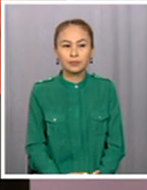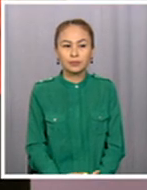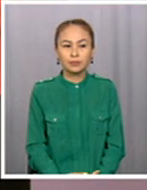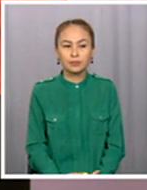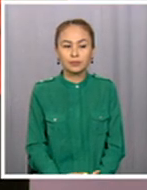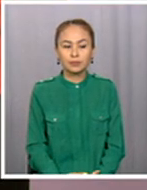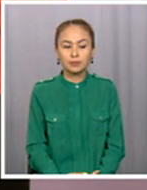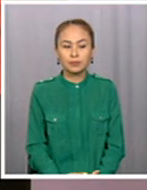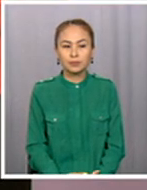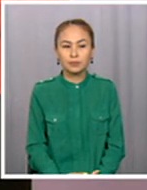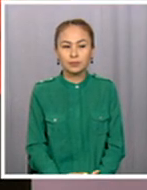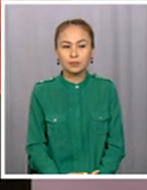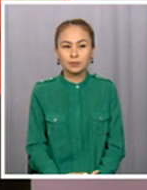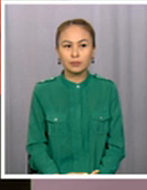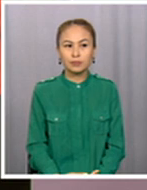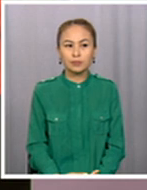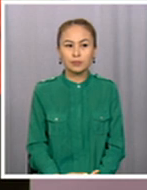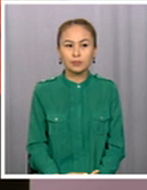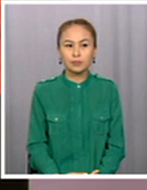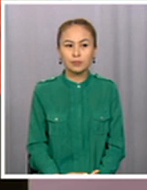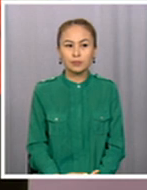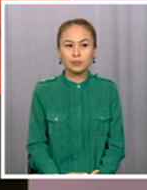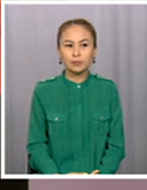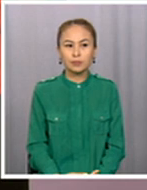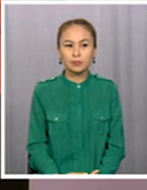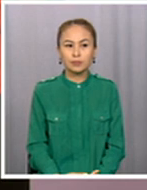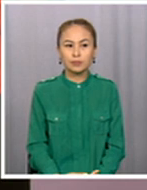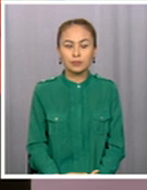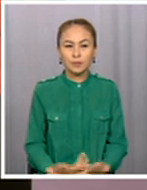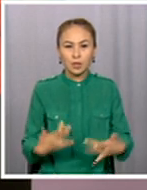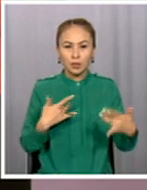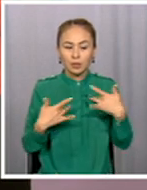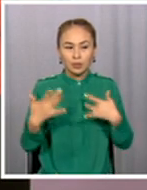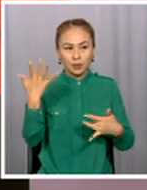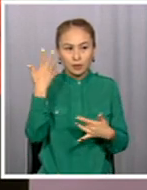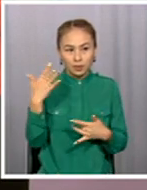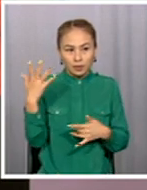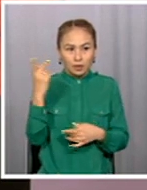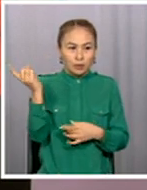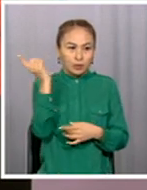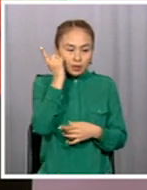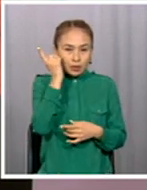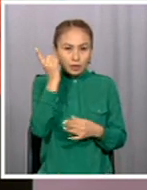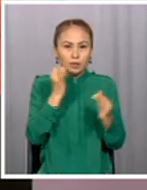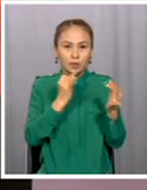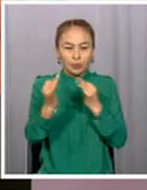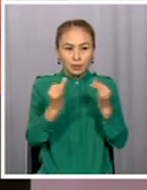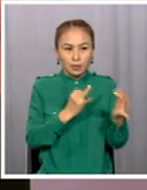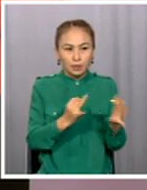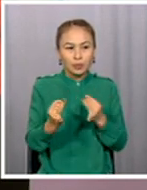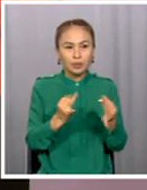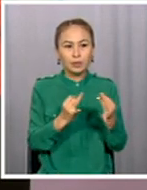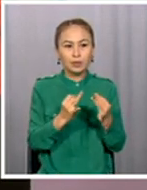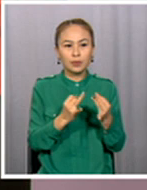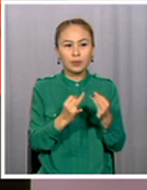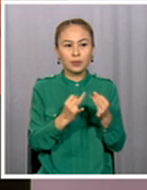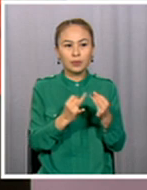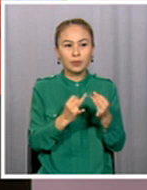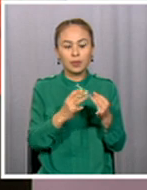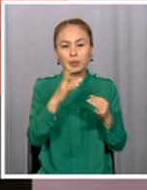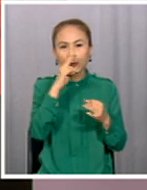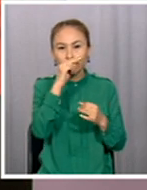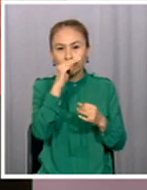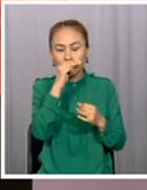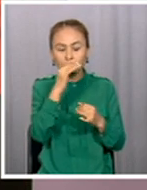Сұраққа дұрыс жауап бердіңдер деген ойдамын. Иә, қойылым кезінде ұялы телефонмен сөйлесуге, тіпті сыбырласуға